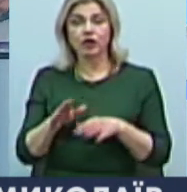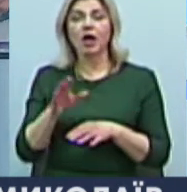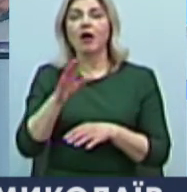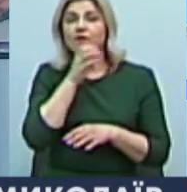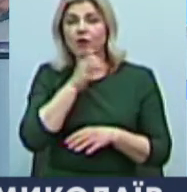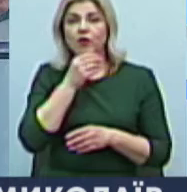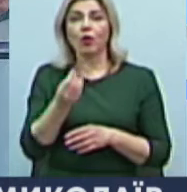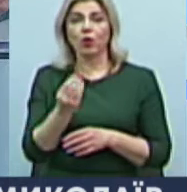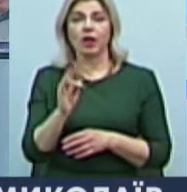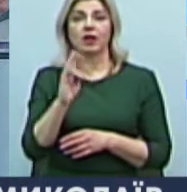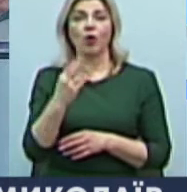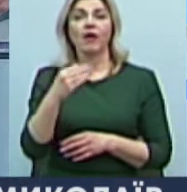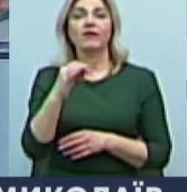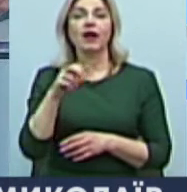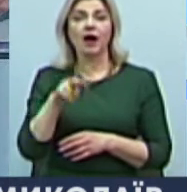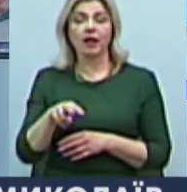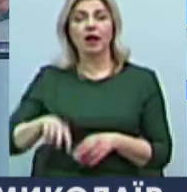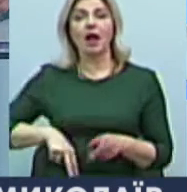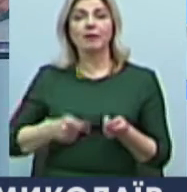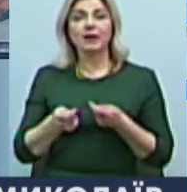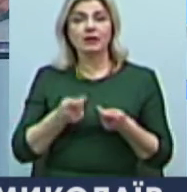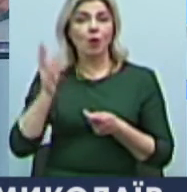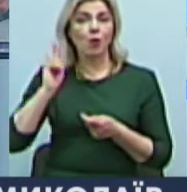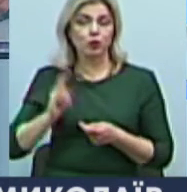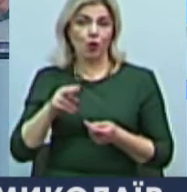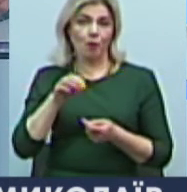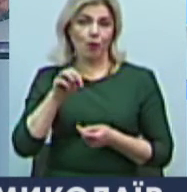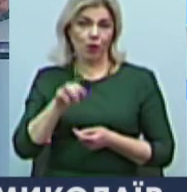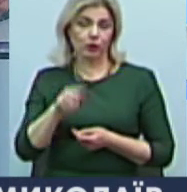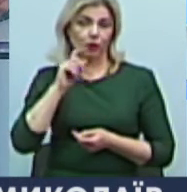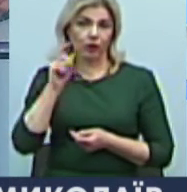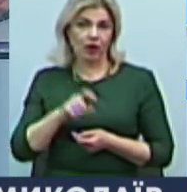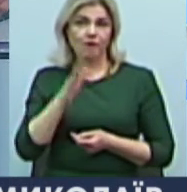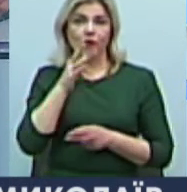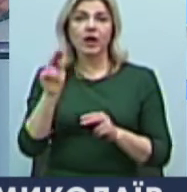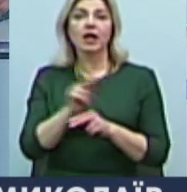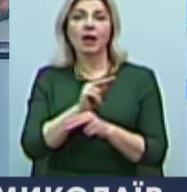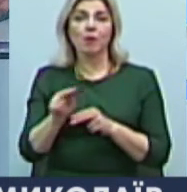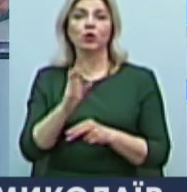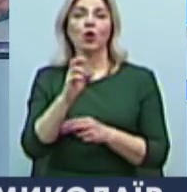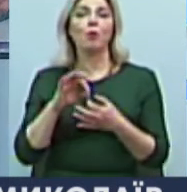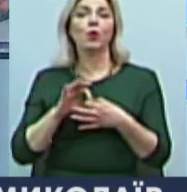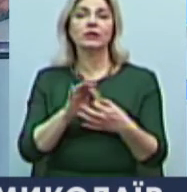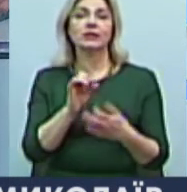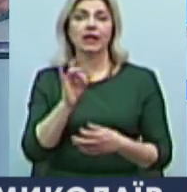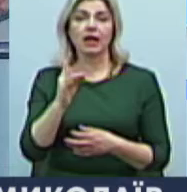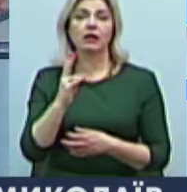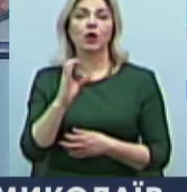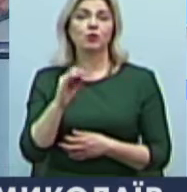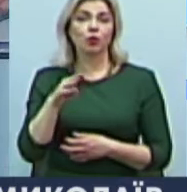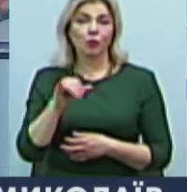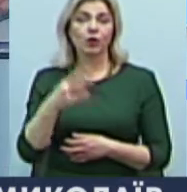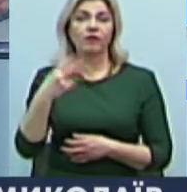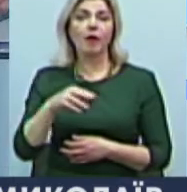Миколаївській філії державного підприємства «Адміністрація морських портів України» при проведенні ремонтних робіт буксирів на суму понад 20 мільйонів